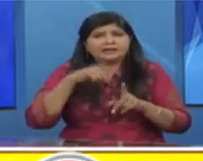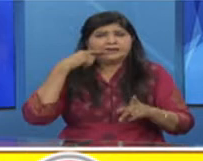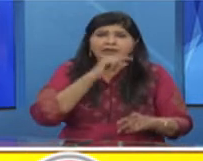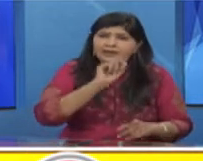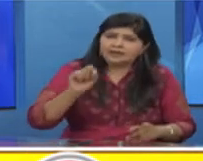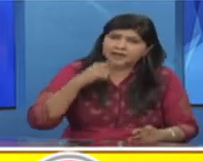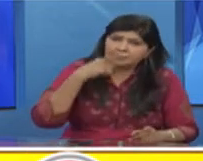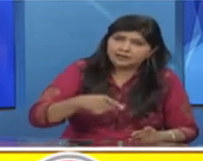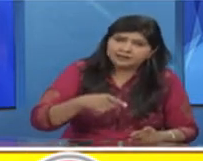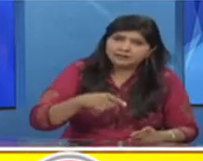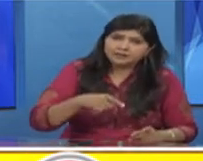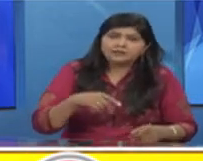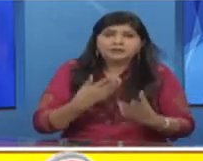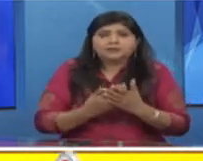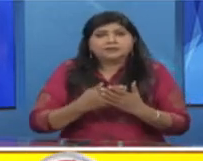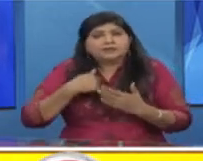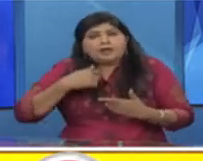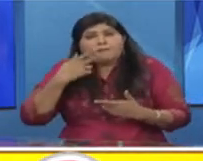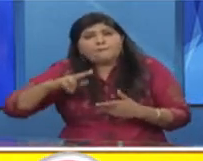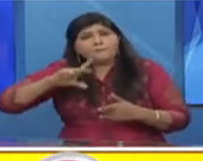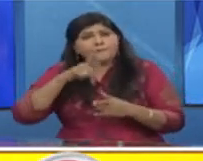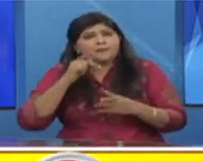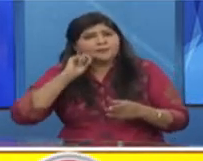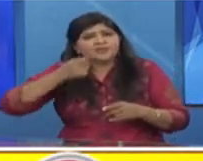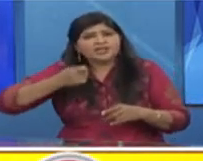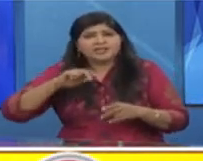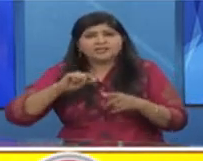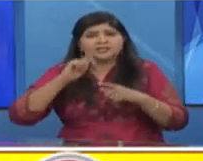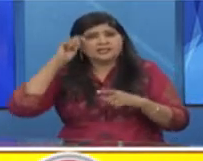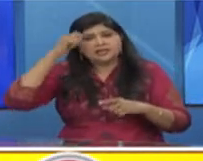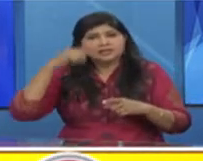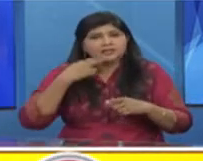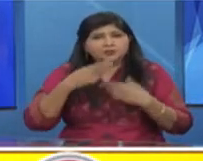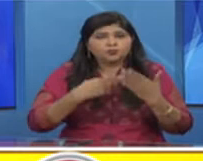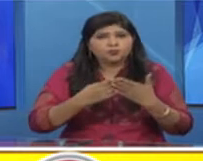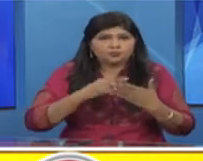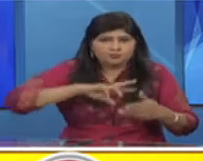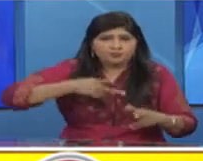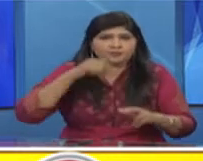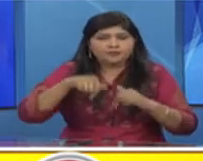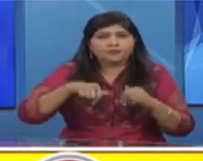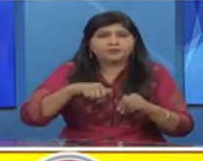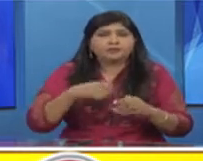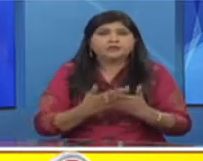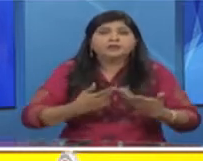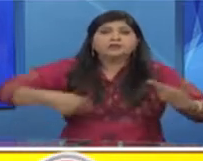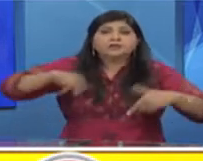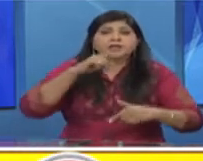हिमवंतनु, पेन्निंद भृगु पेर्चिदनु, पेन्निंद